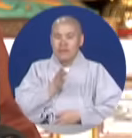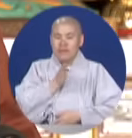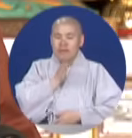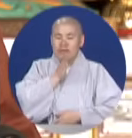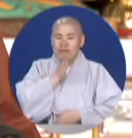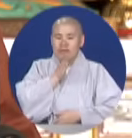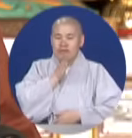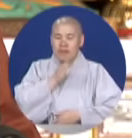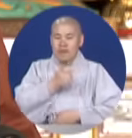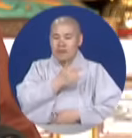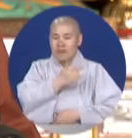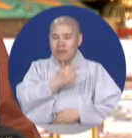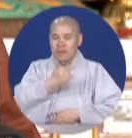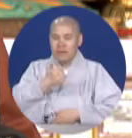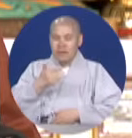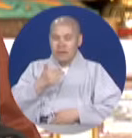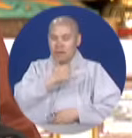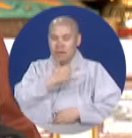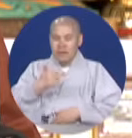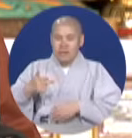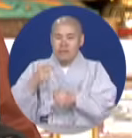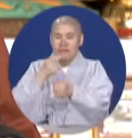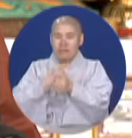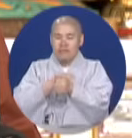진정한 선지식입니다.